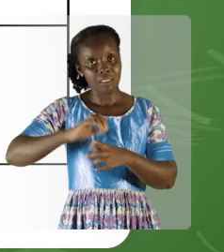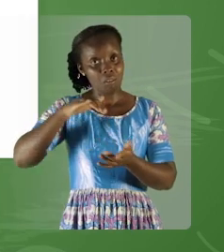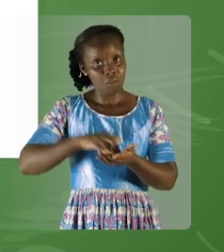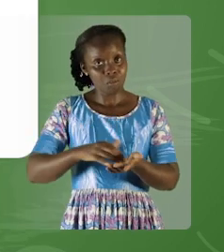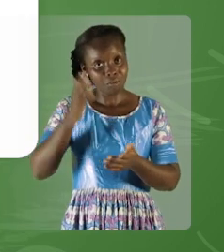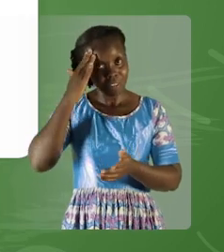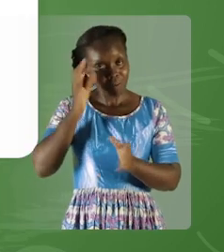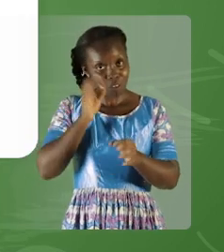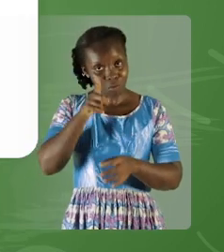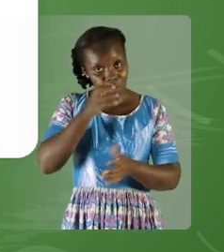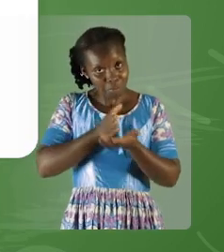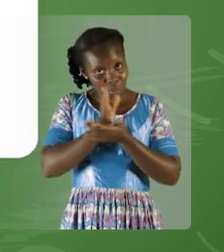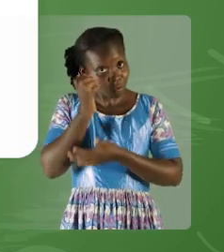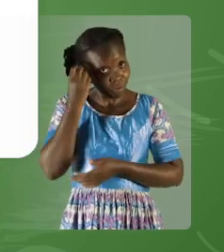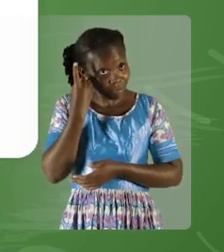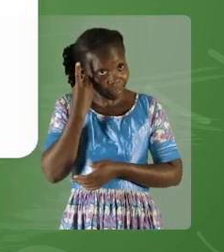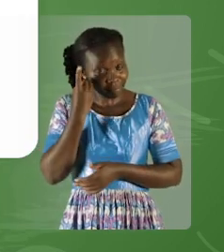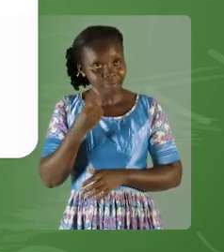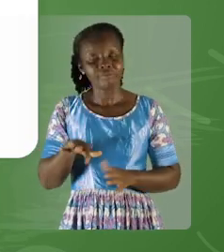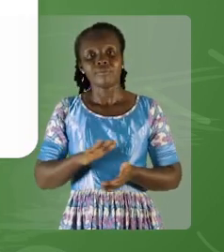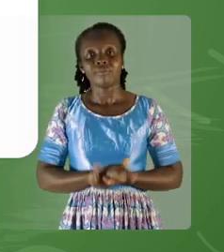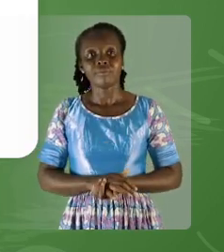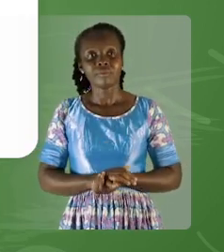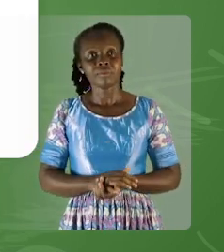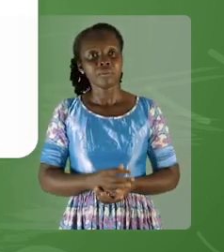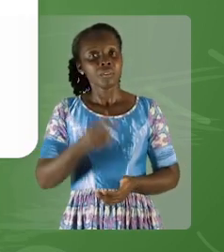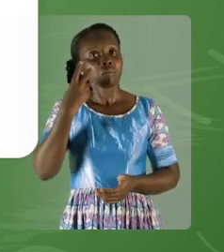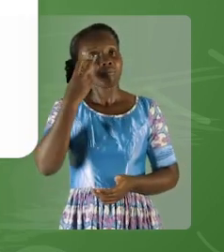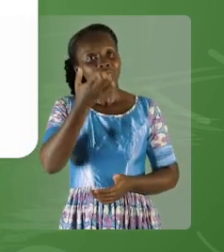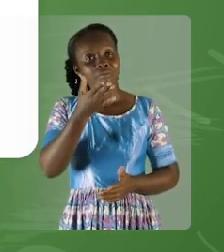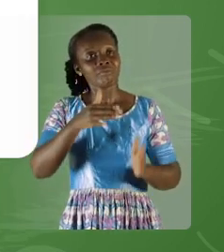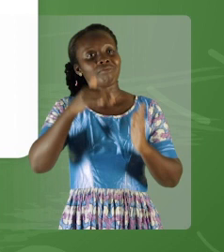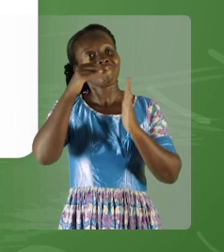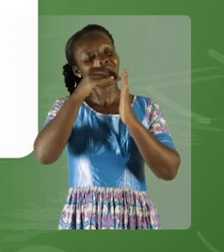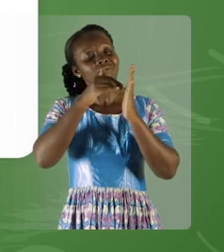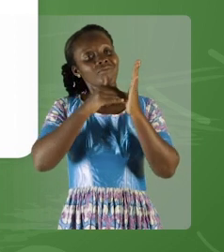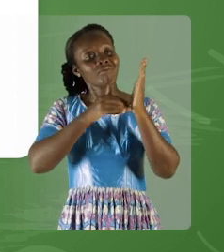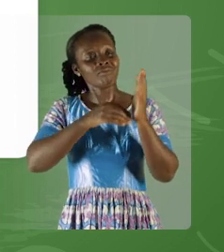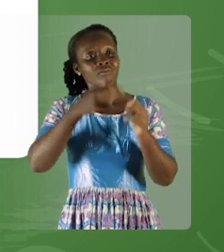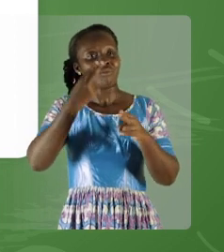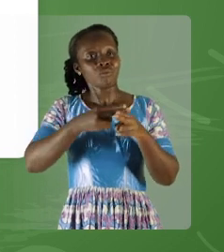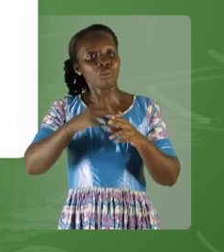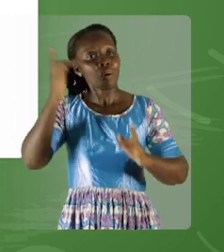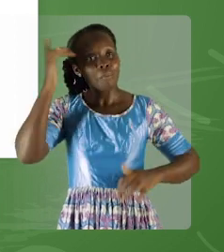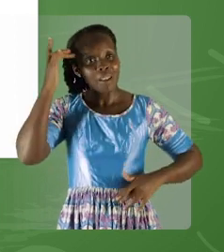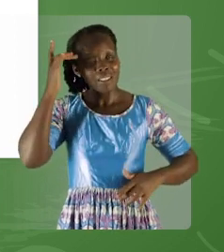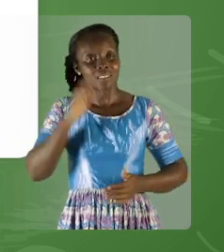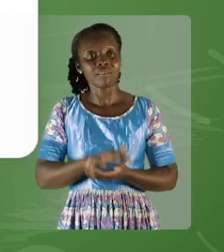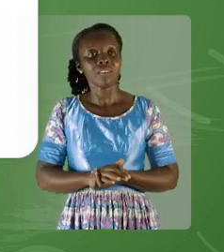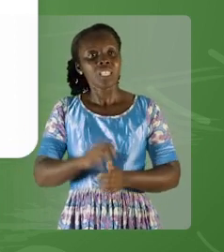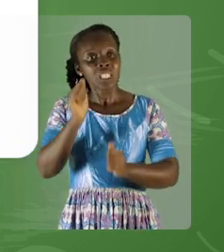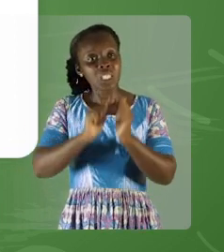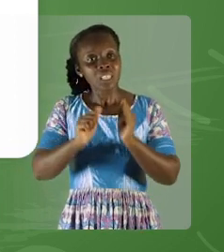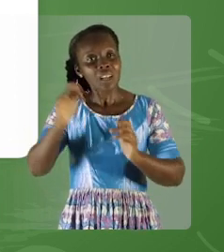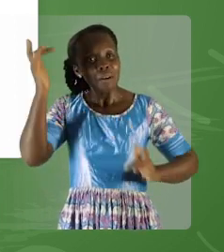exercice. Voici ci-dessous une liste de maladies. Range chacune